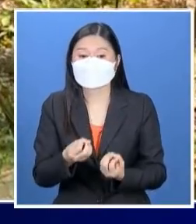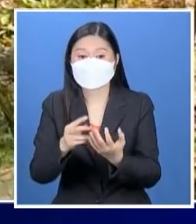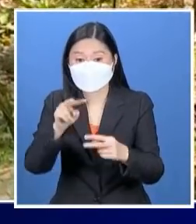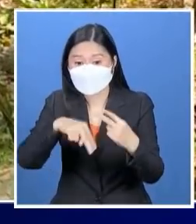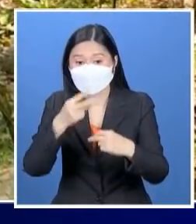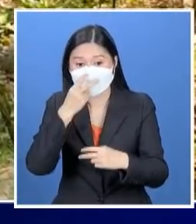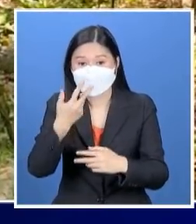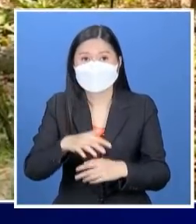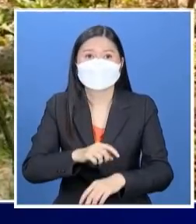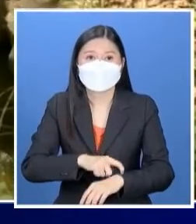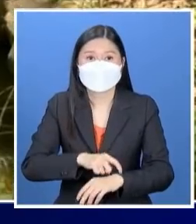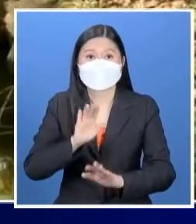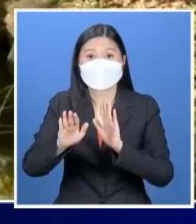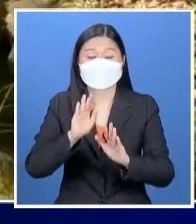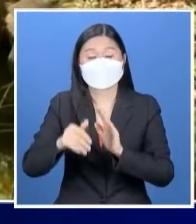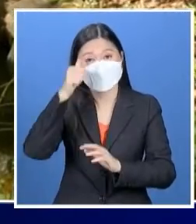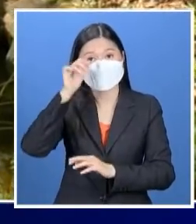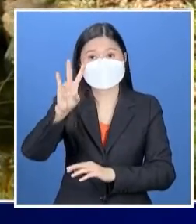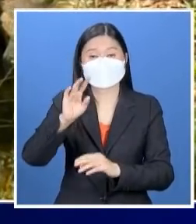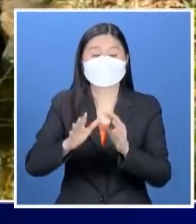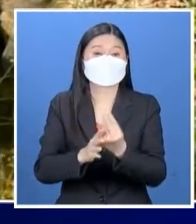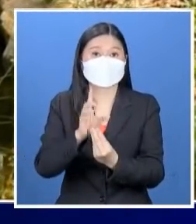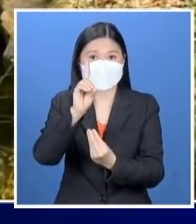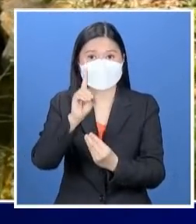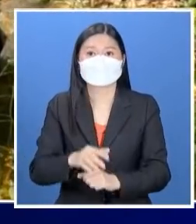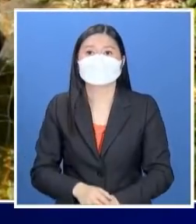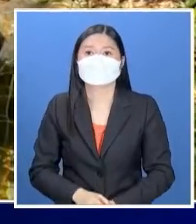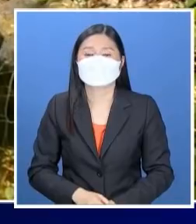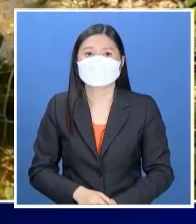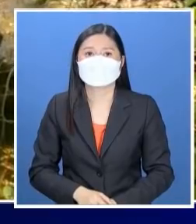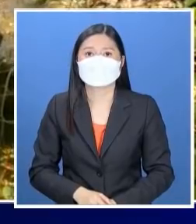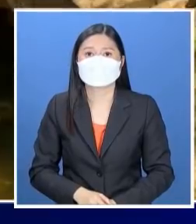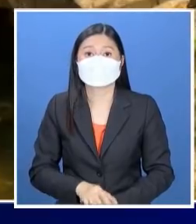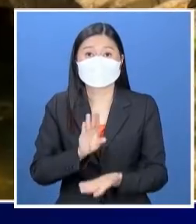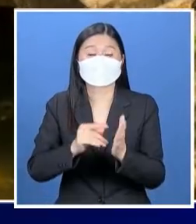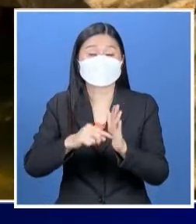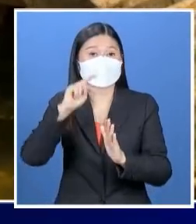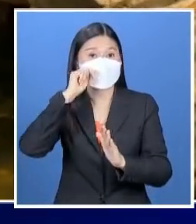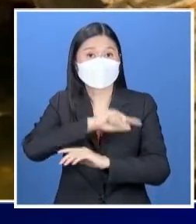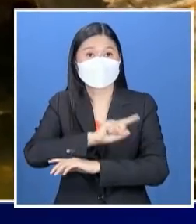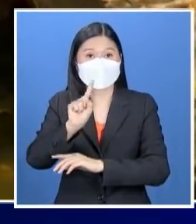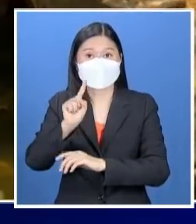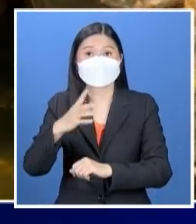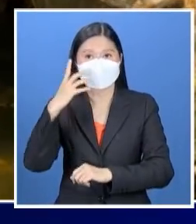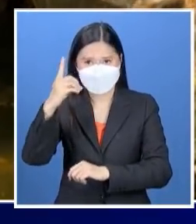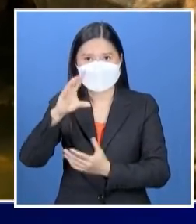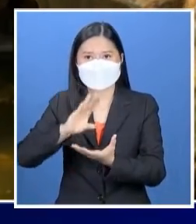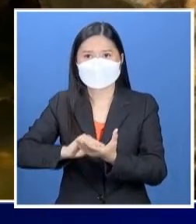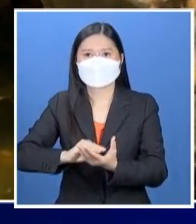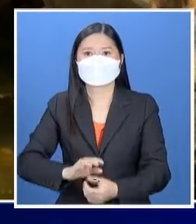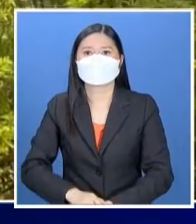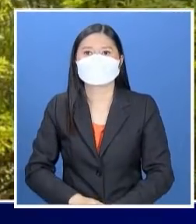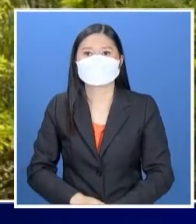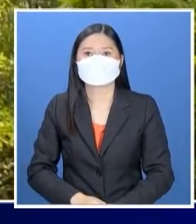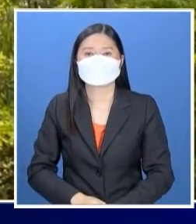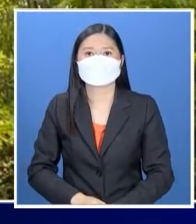ก็จะใช้เวลานะครับประมาณ7วันหรือ1สัปดาห์ก็จะทราบครับ จะไปเก็บตัวอย่างน้ำวันไหนครับ พรุ่งนี้ครับพรุ่งนี ้